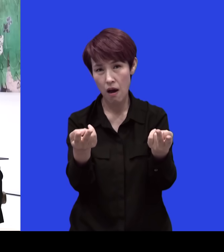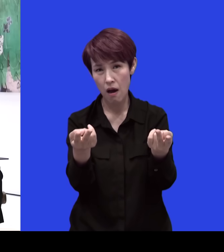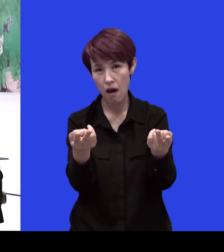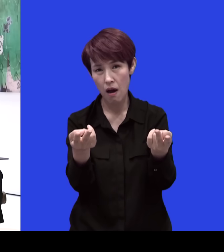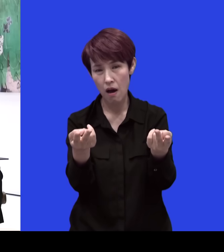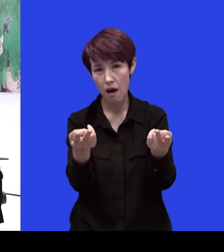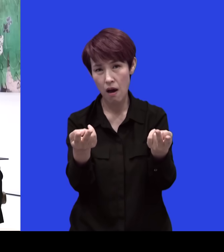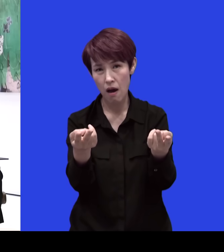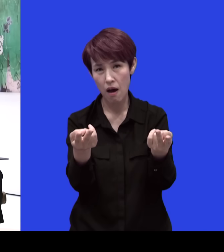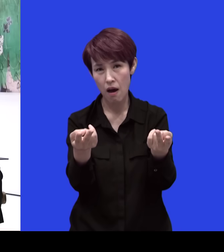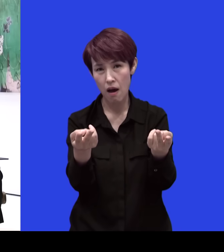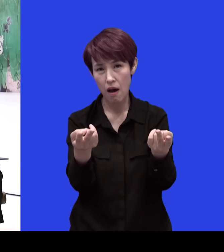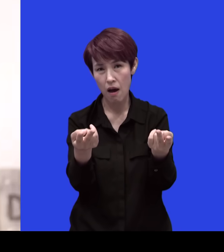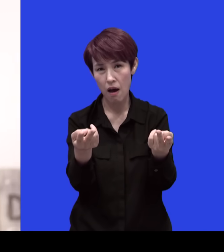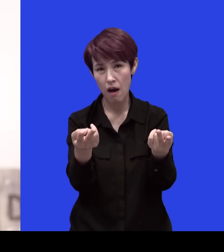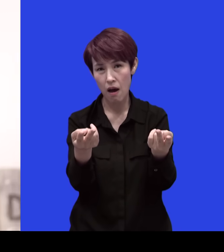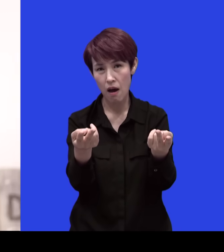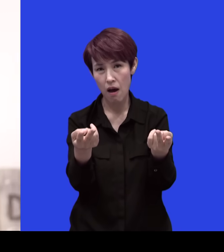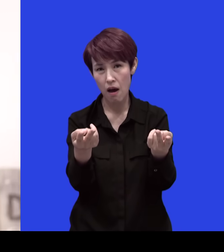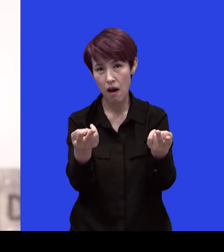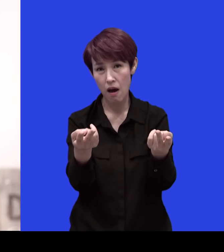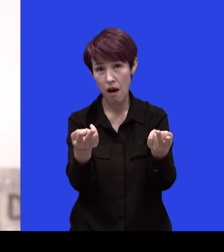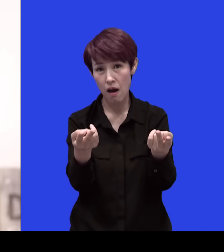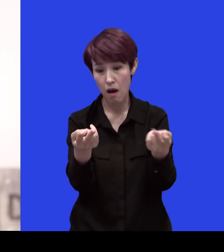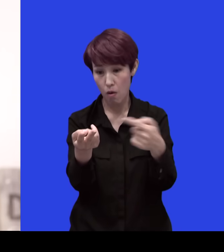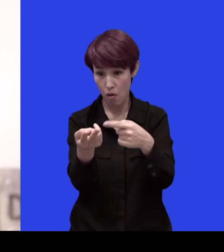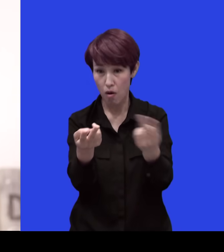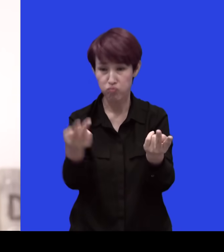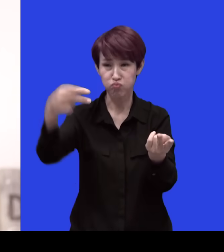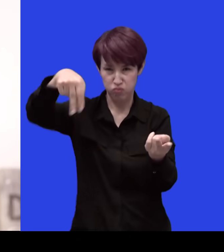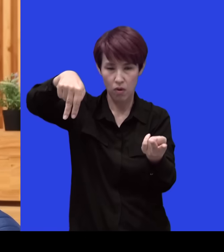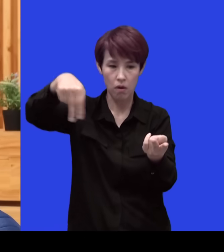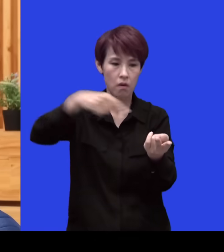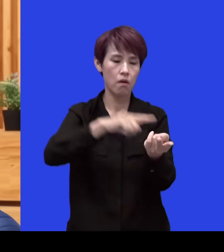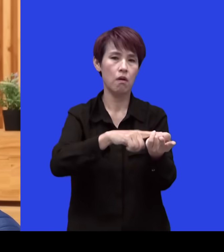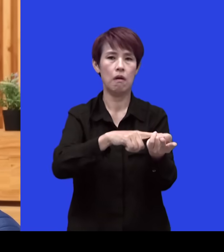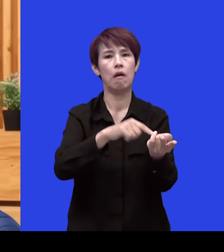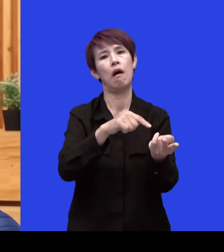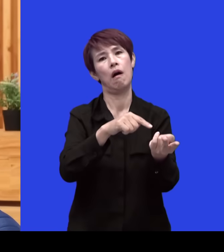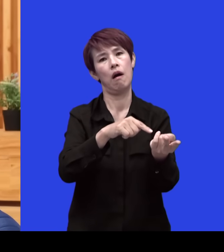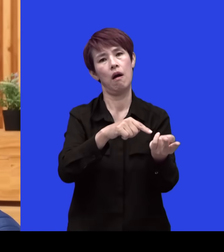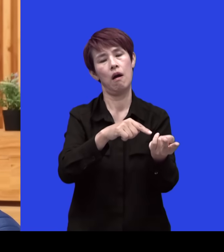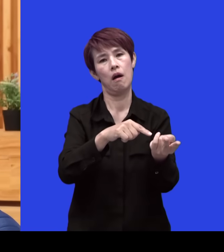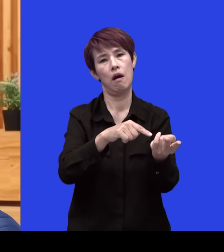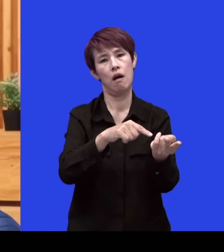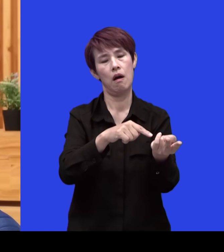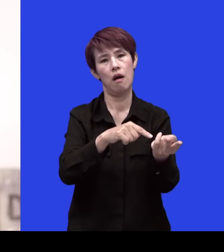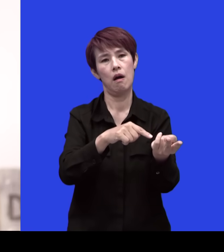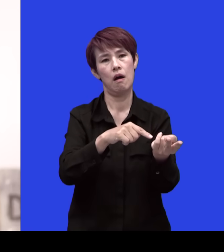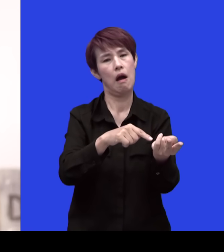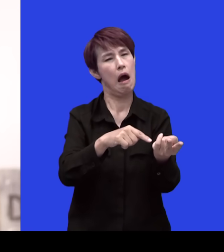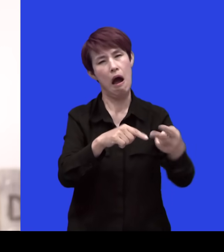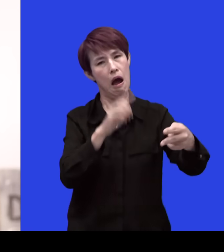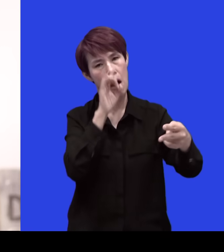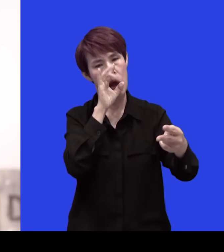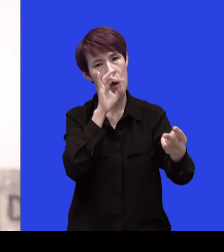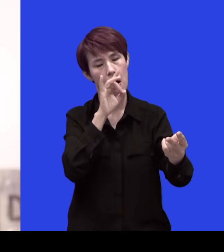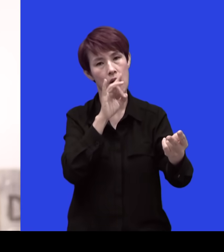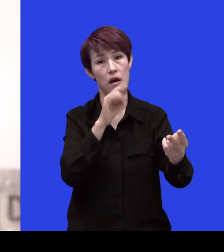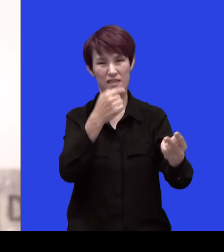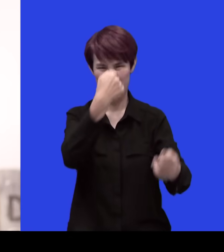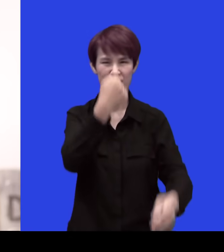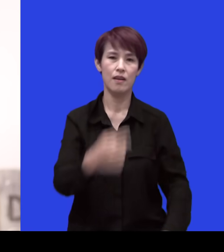탕 떨어지는데 한 사람은 일어나 한 사람은 못 일어난대 저예요. 아. 그리고